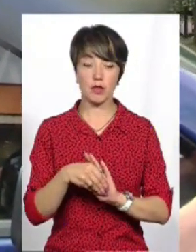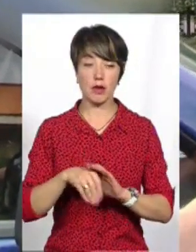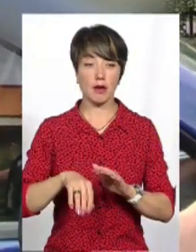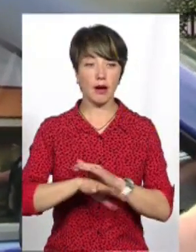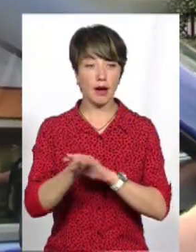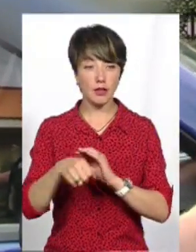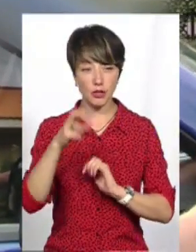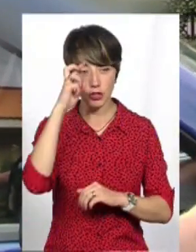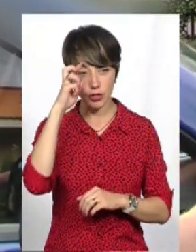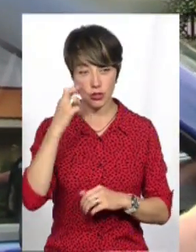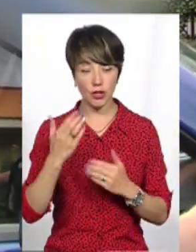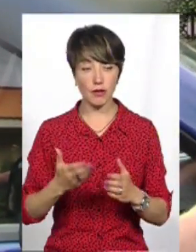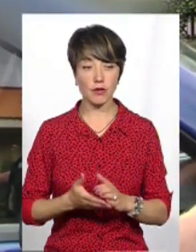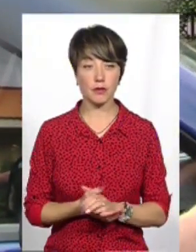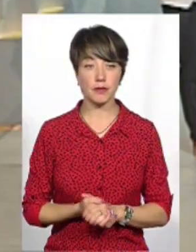крадіжки